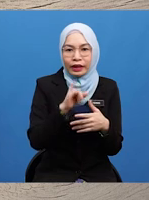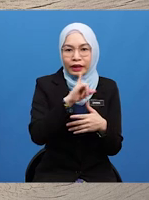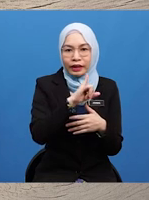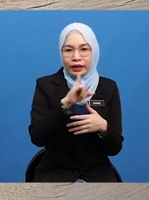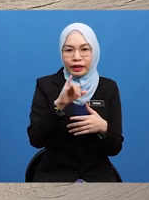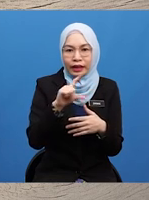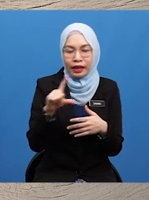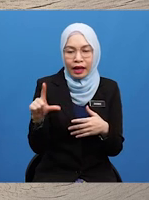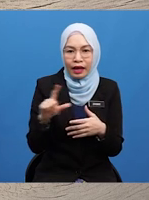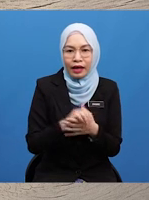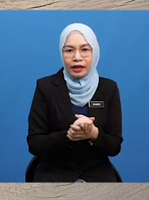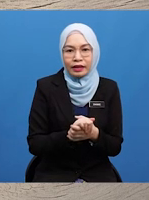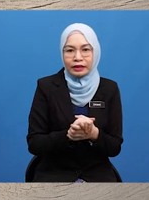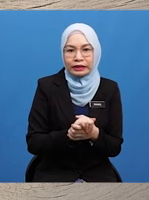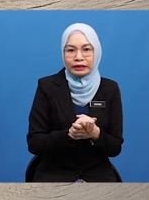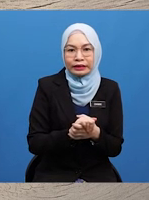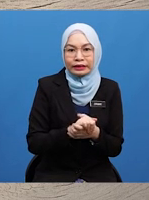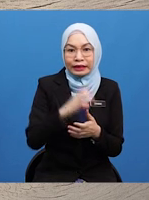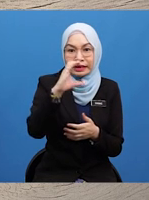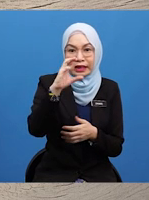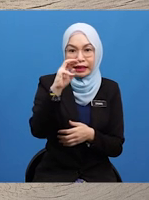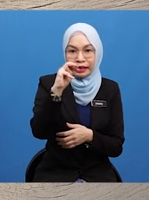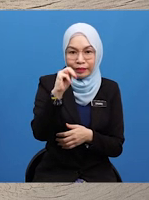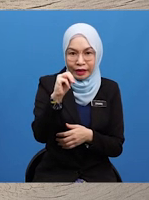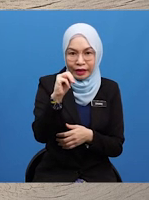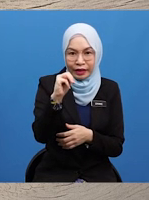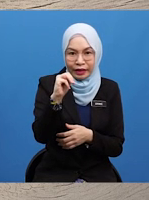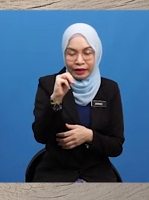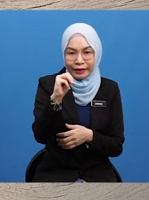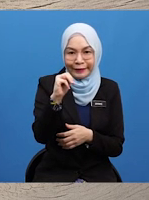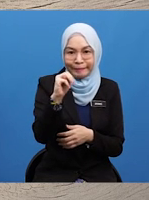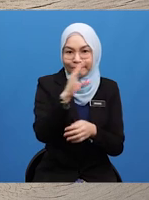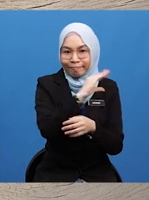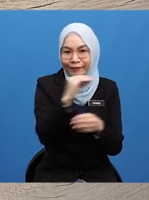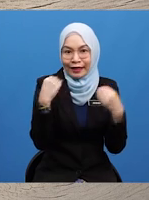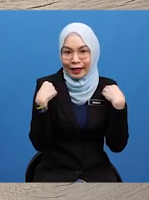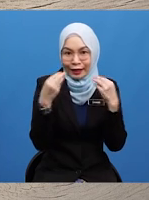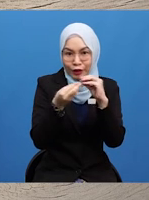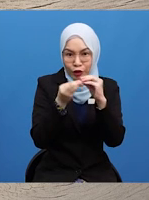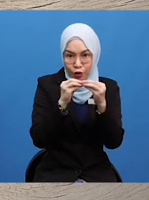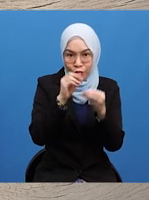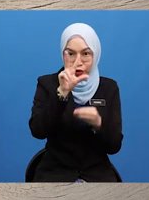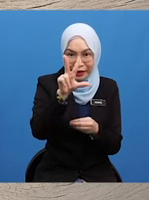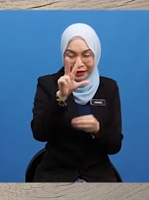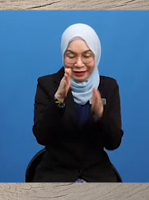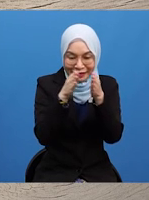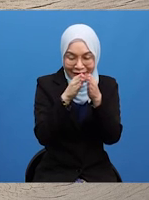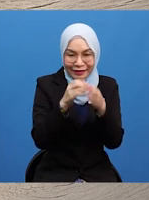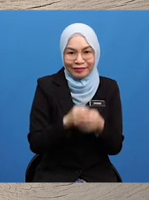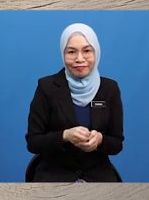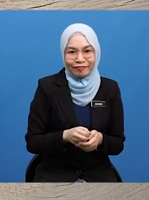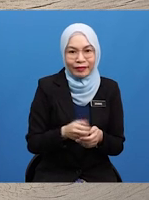dan meter padu iaitu ditulis sebagai m3. Nombor 3 yang ditulis